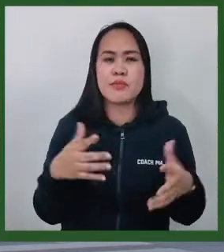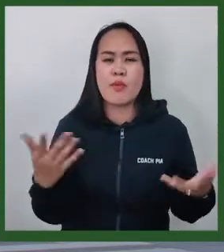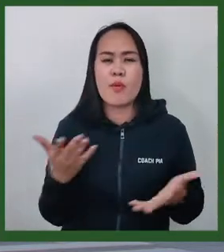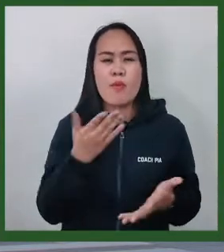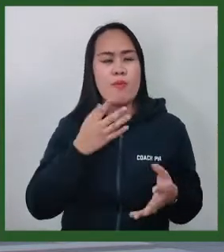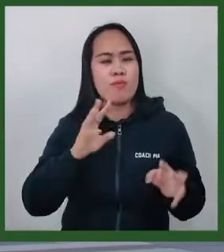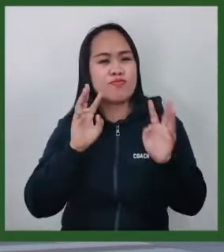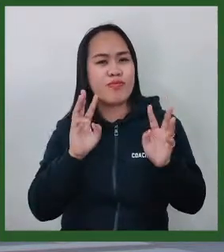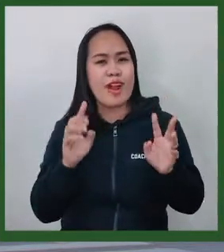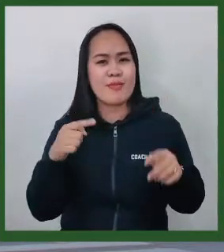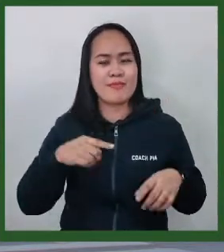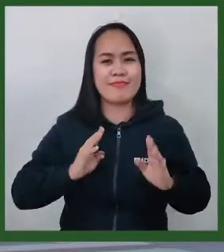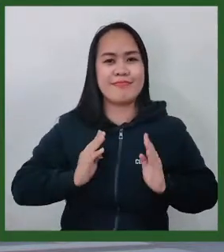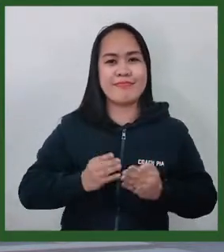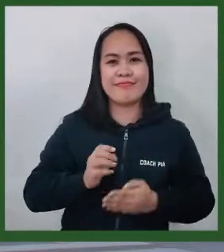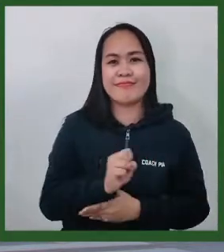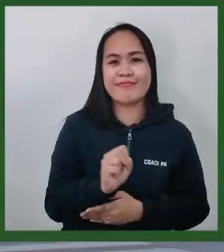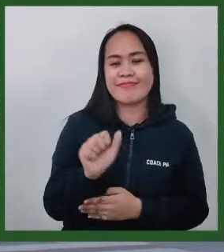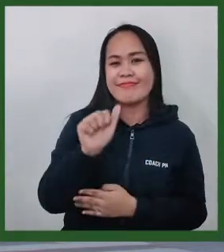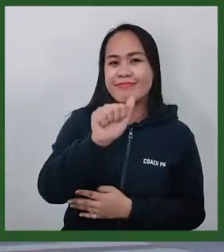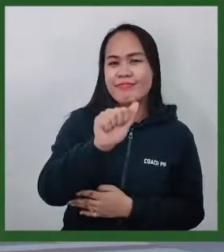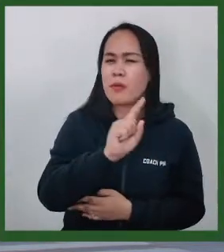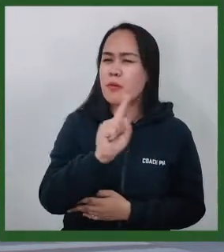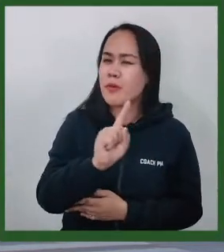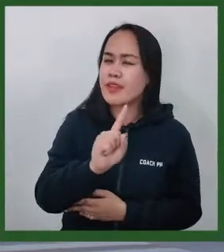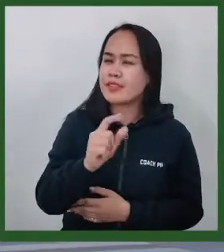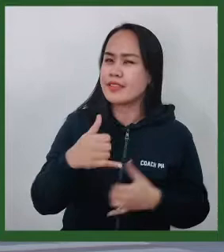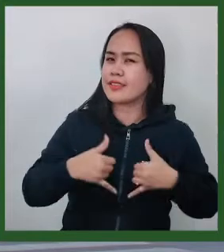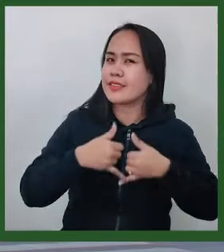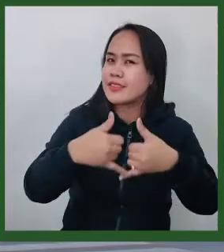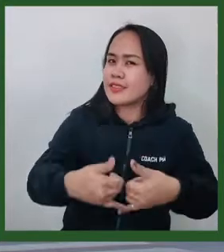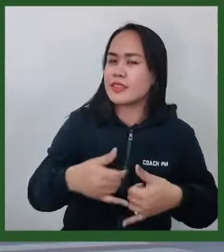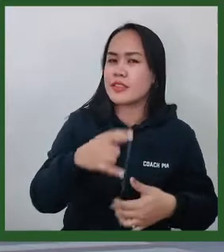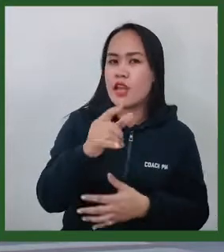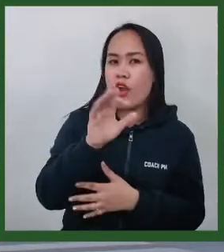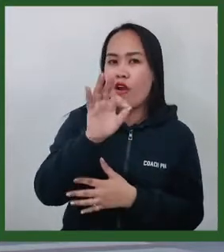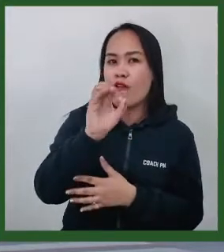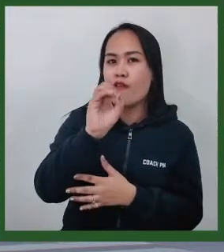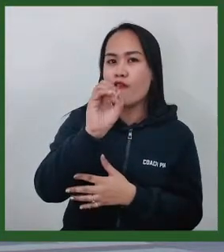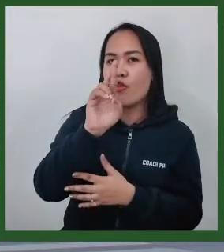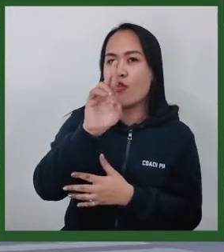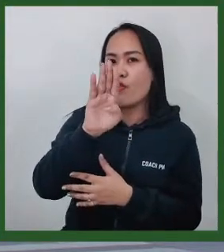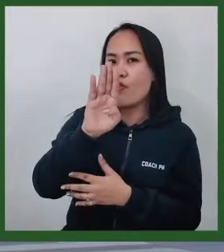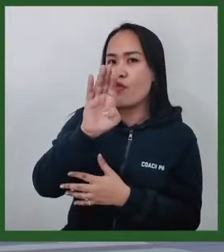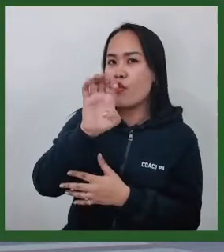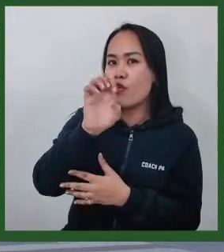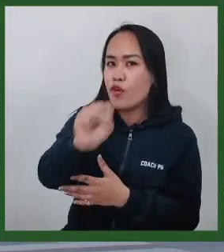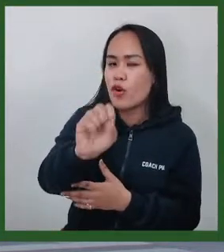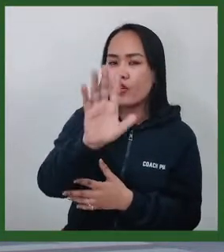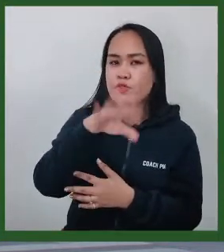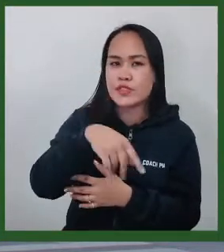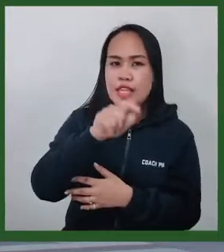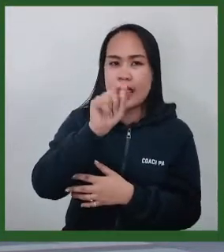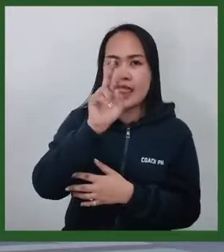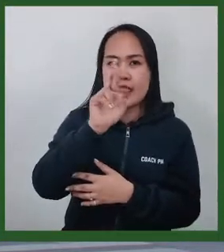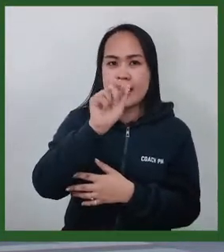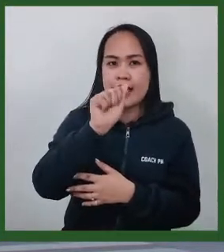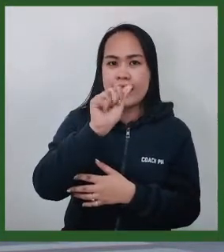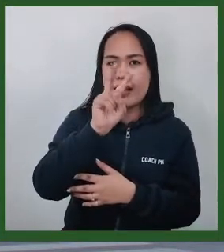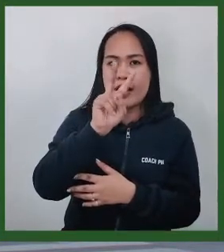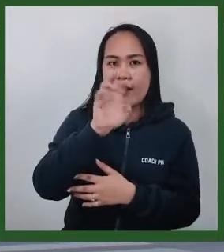dito sa Barangay San Antonio. At ang nakamit na award ng Marco Polo ay ang Forbes Travel Guide 5-star award. So ito